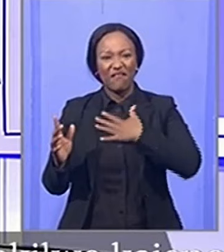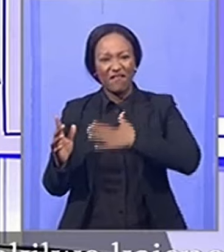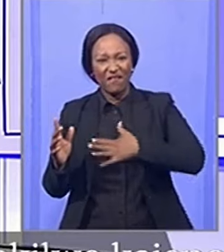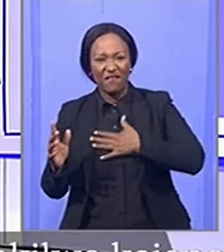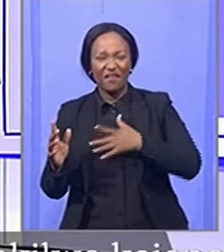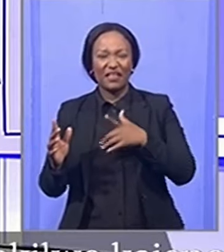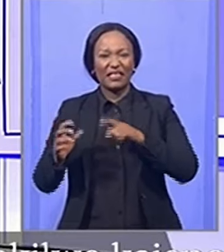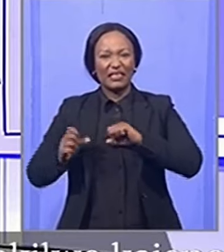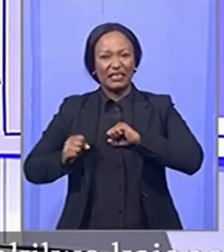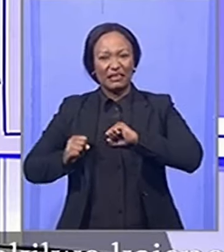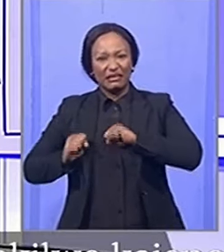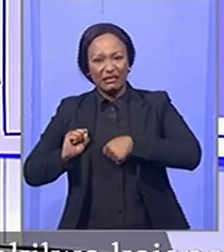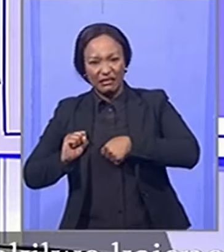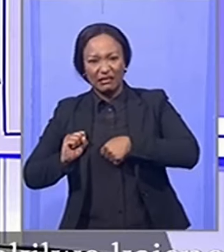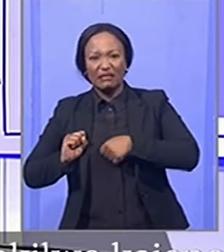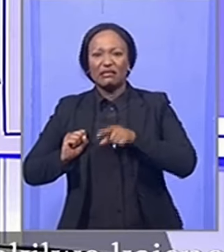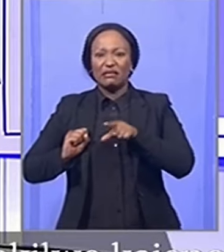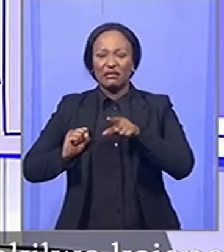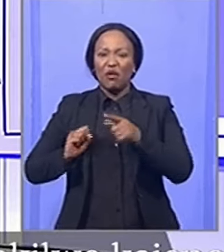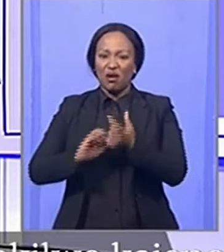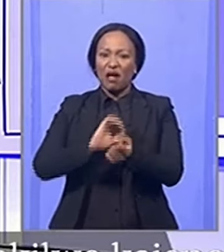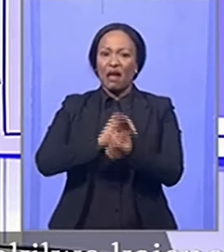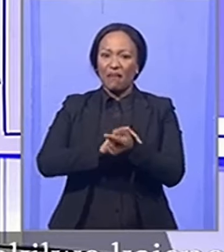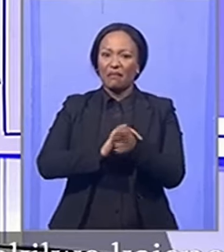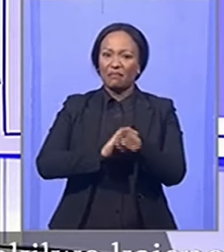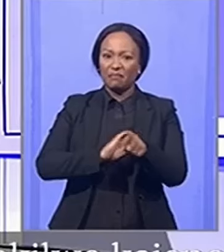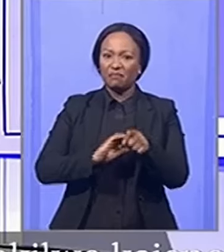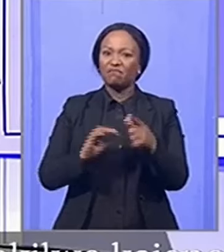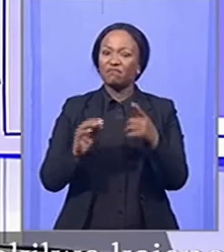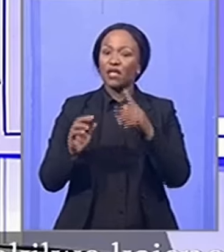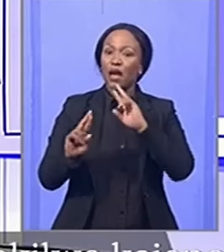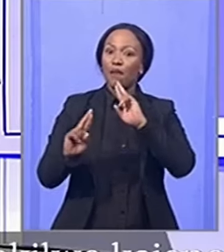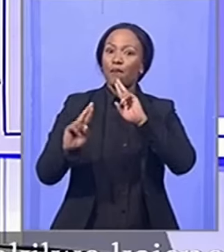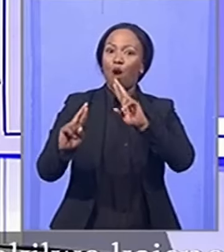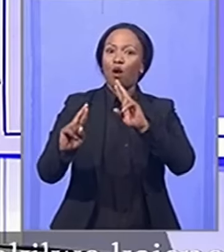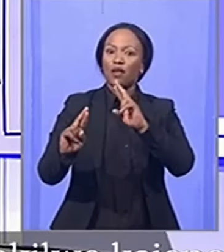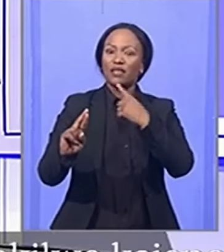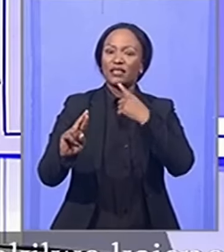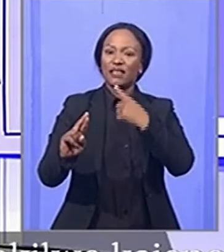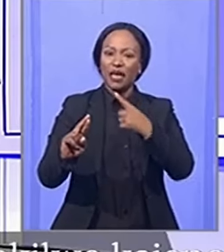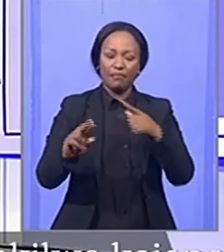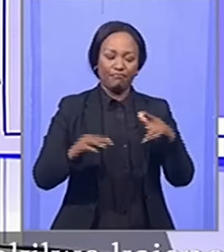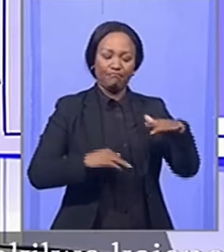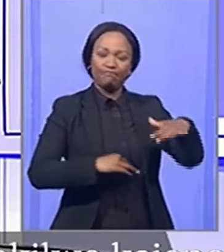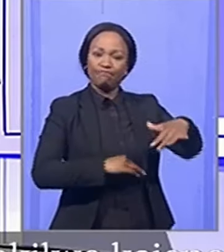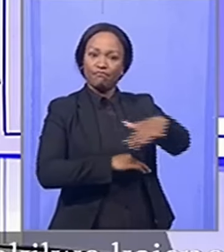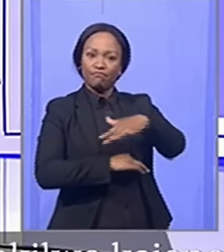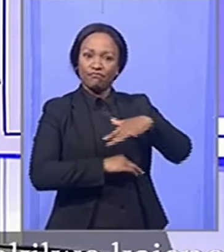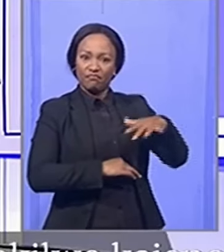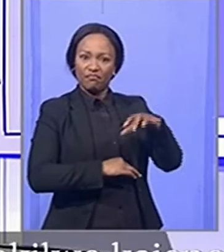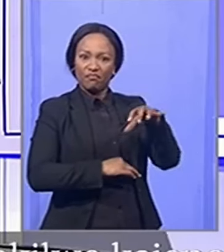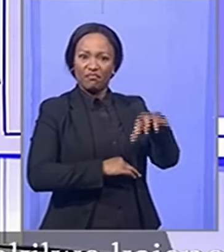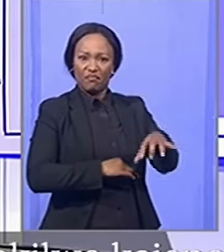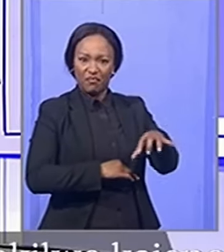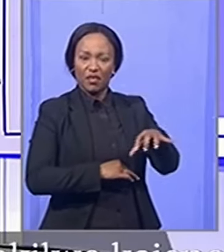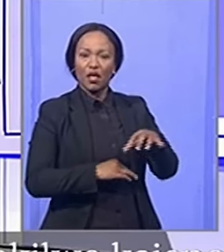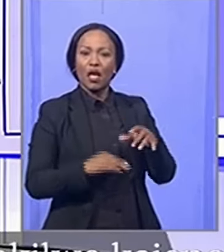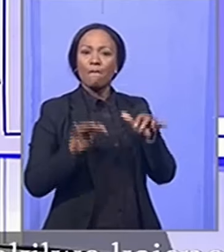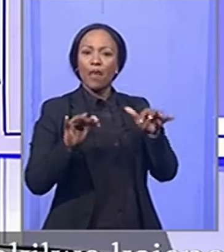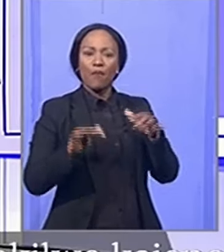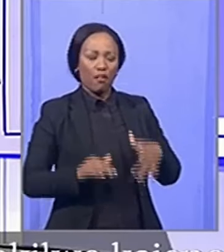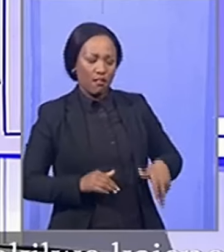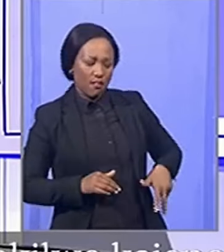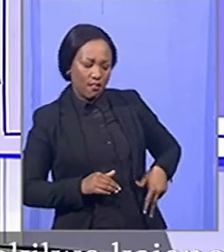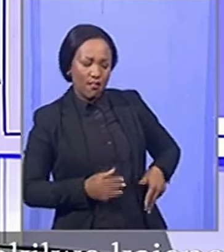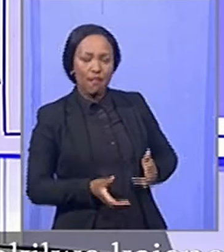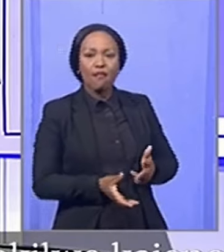le thefulehile maikutlo ke ketsahalo ena. Ditlaleo di kuma ha ho ile ha fihla ba belaellwa ba hlometseng ka